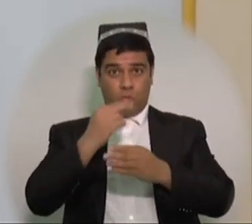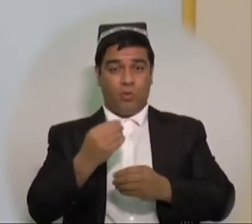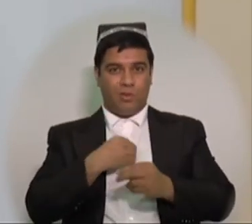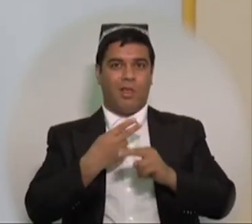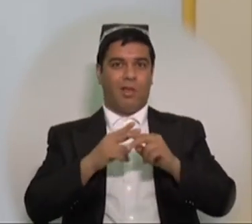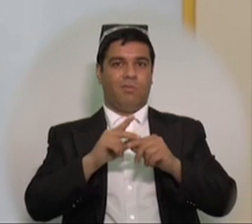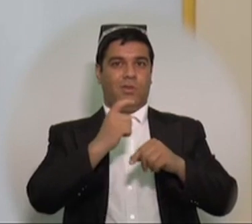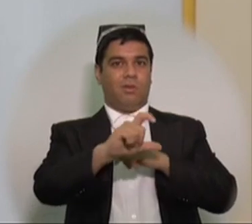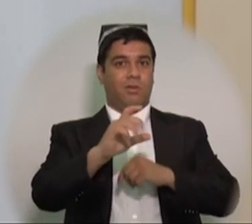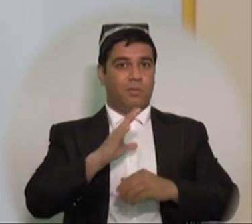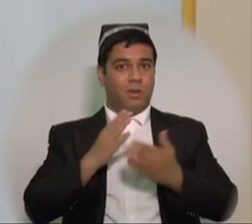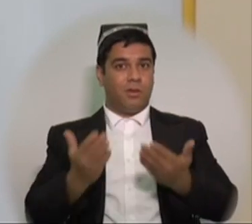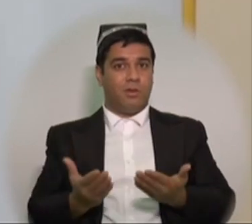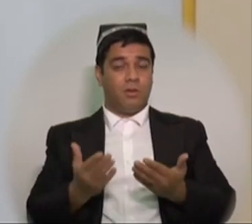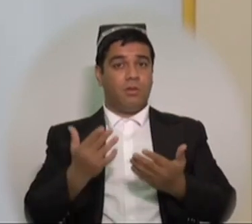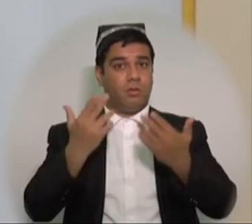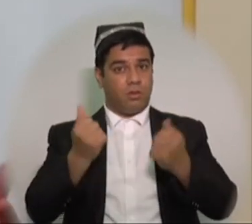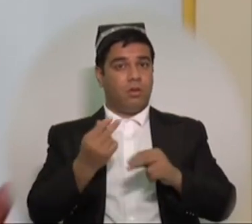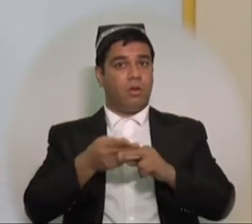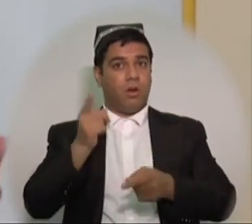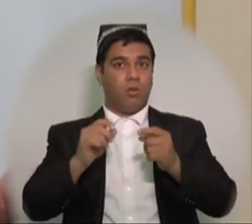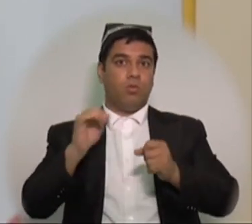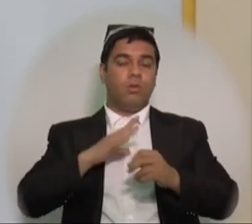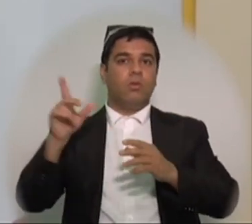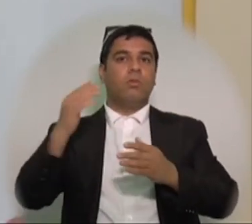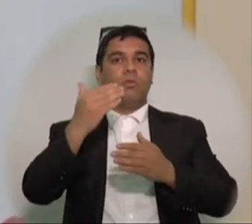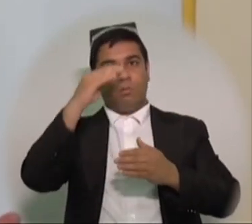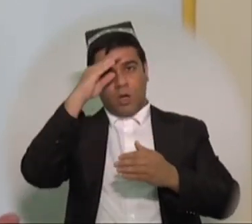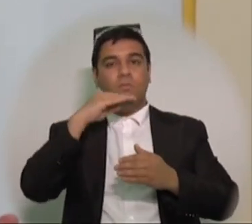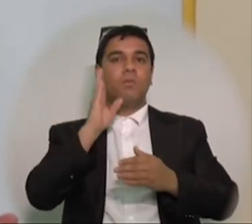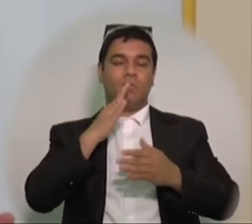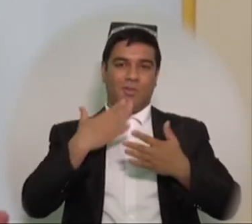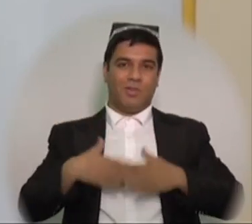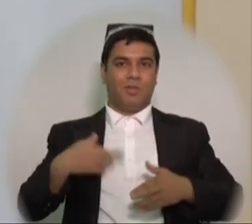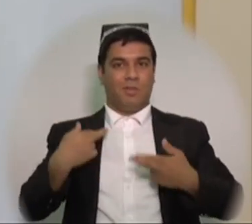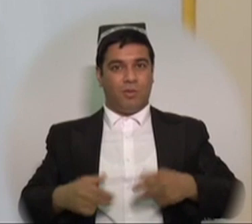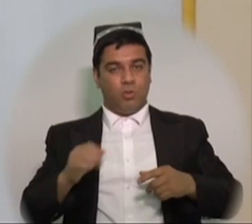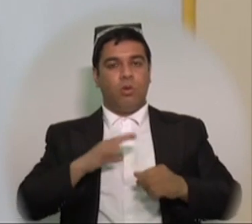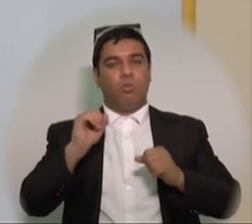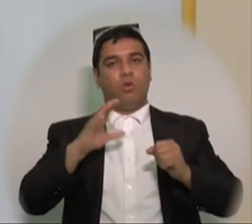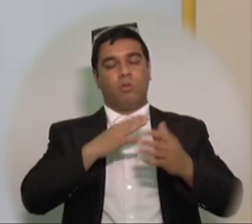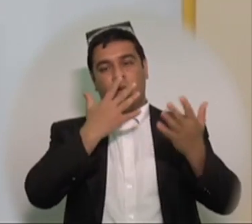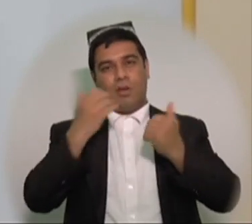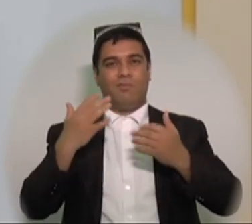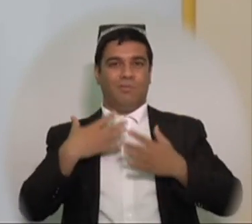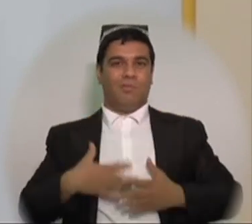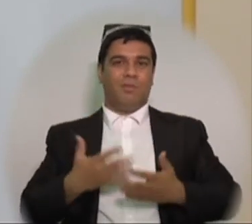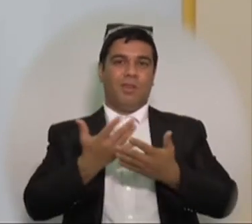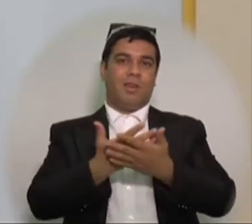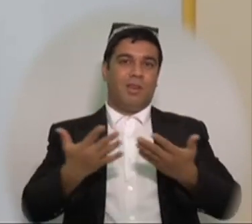görmekçi misin? Degerler. Hakikaten ata ana kiyim almıştırırken buluşu mümkün, ya ki uhlap koyan buluşu